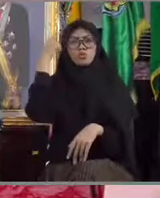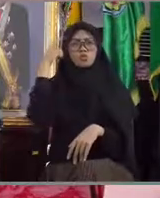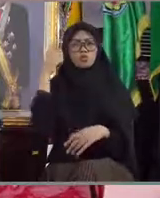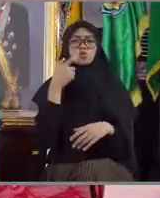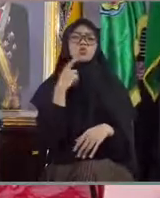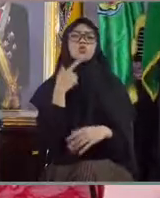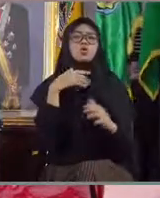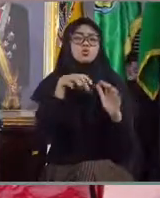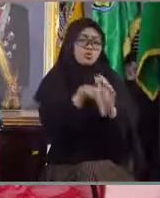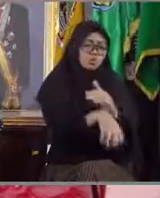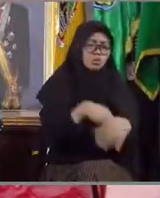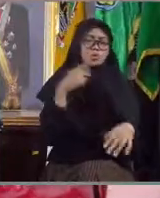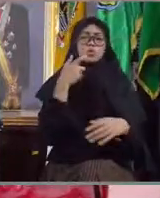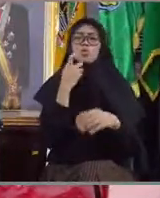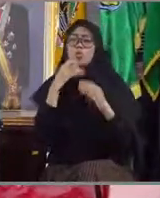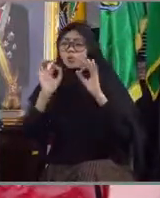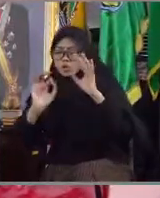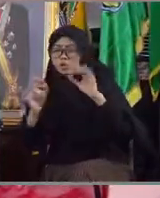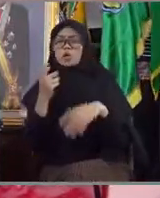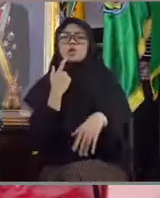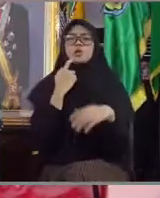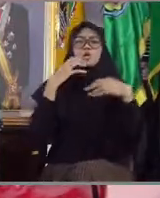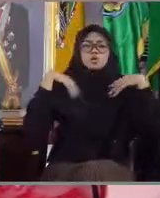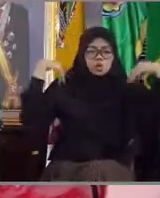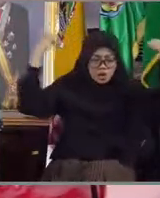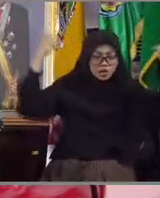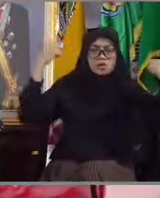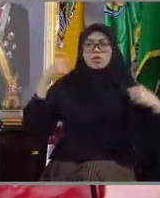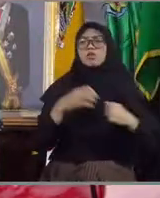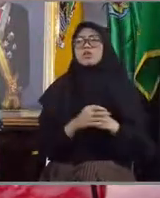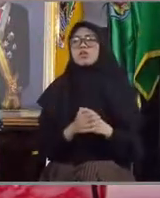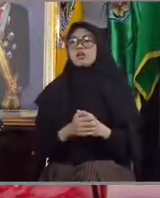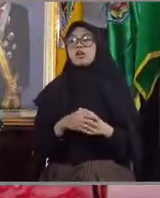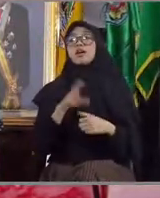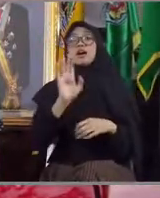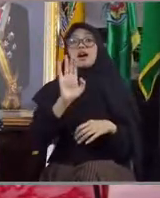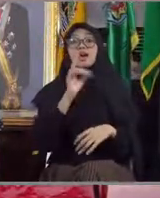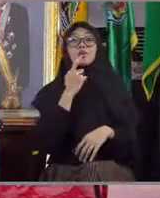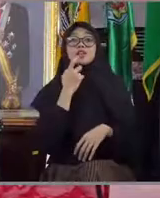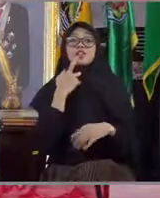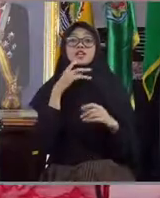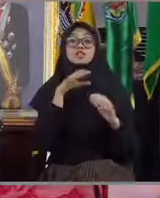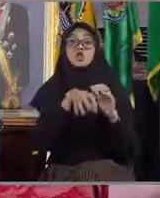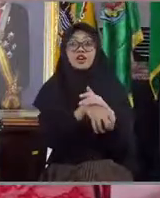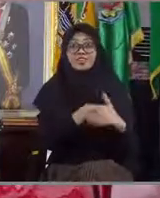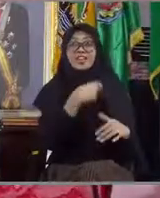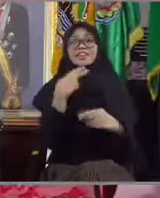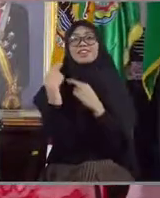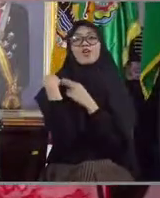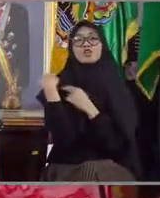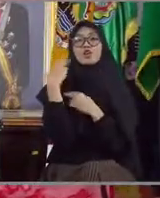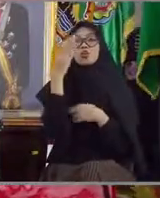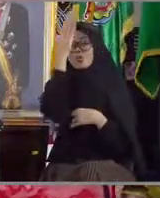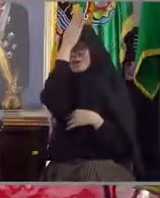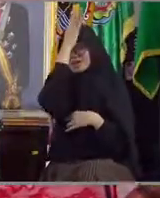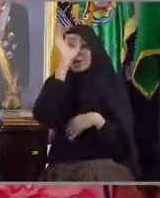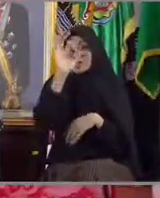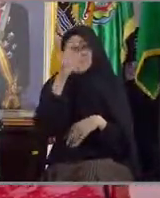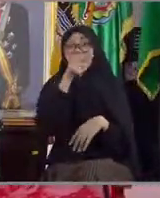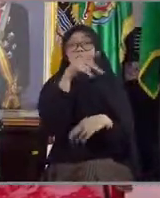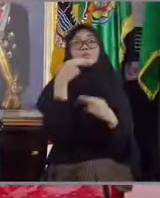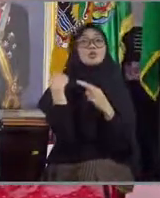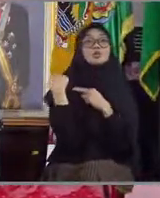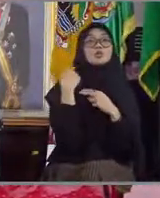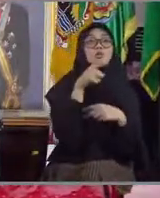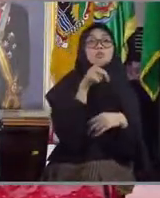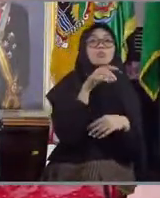mikir panen, mikir pendidikan, mikir kesehatan. Sing sodetan ben nang bupati nggih. Nggih, siap Bapak. Ya, oke. Wis jenengan saiki ngurusi kuwi sik langsung karo